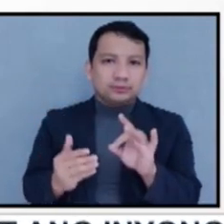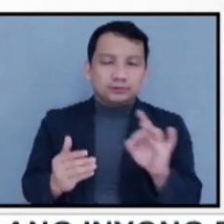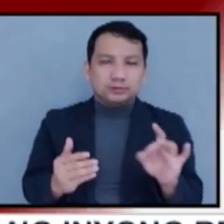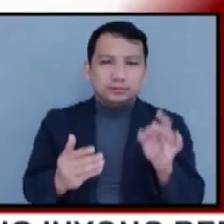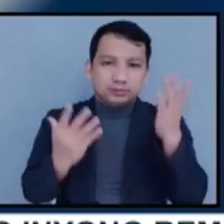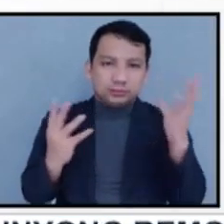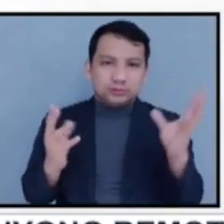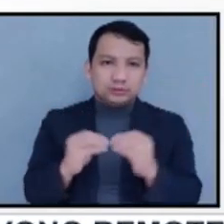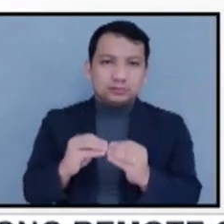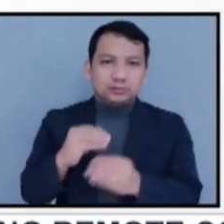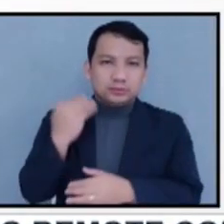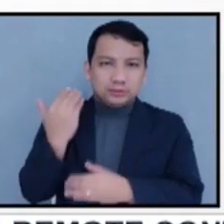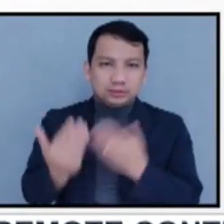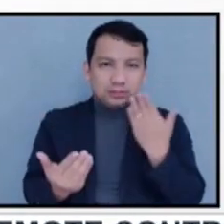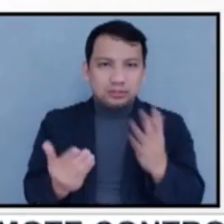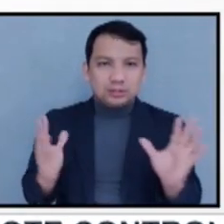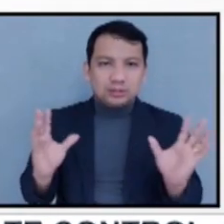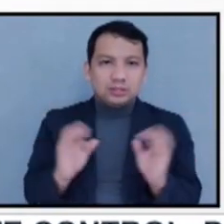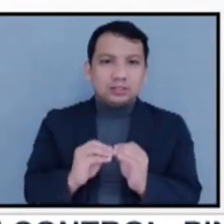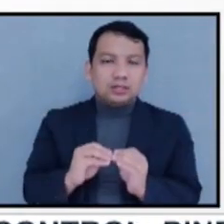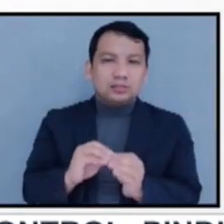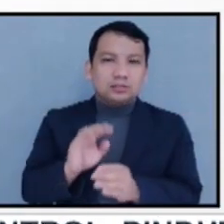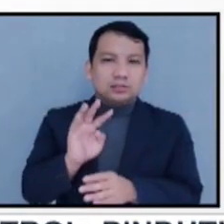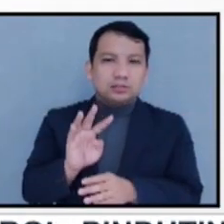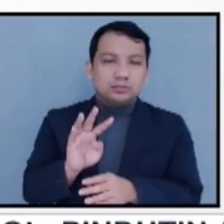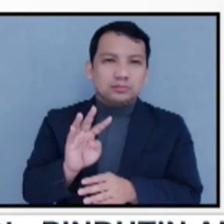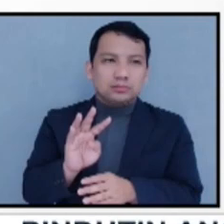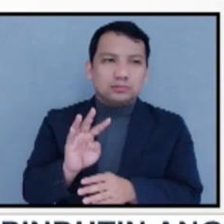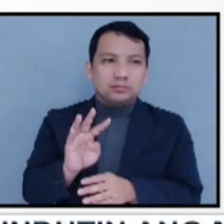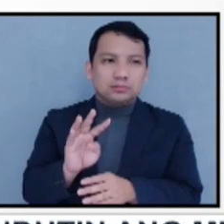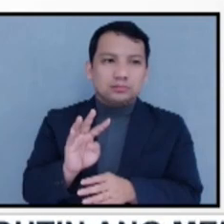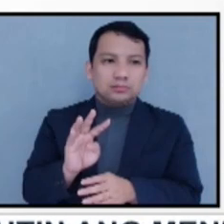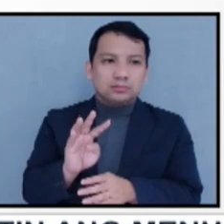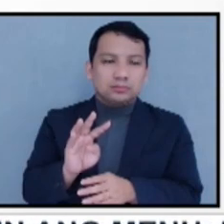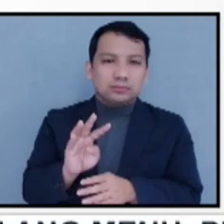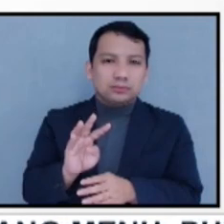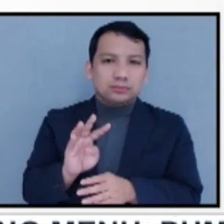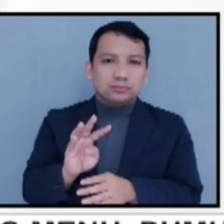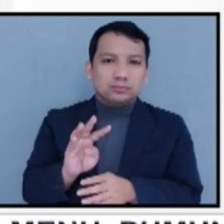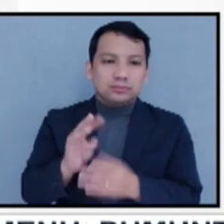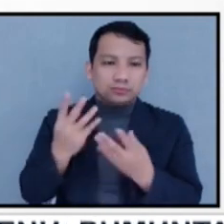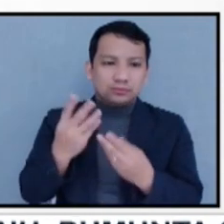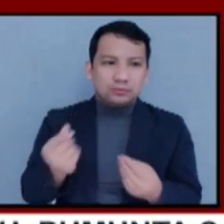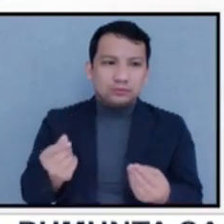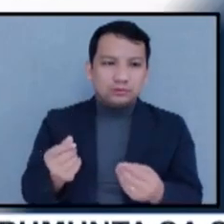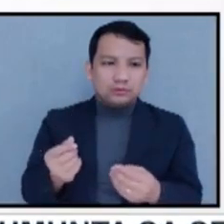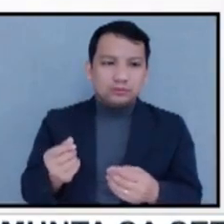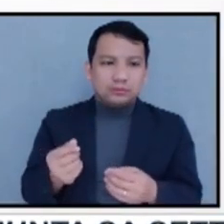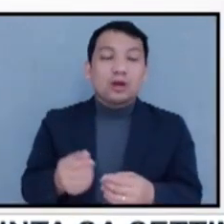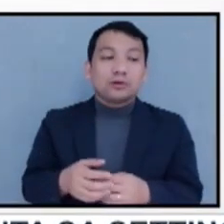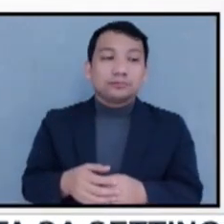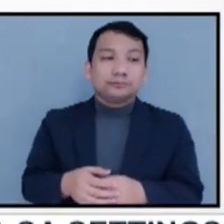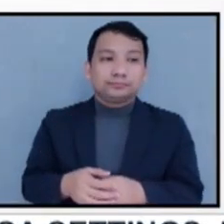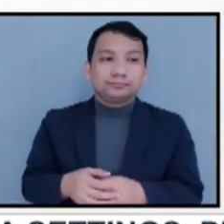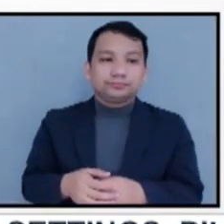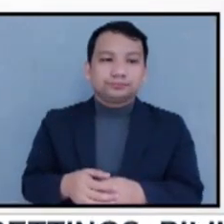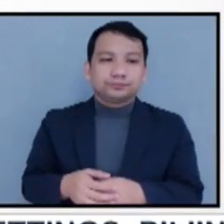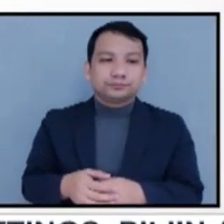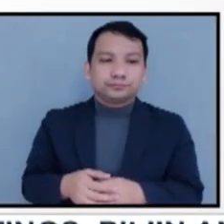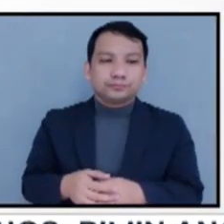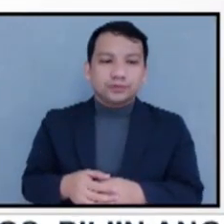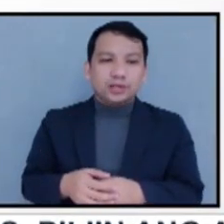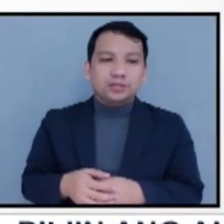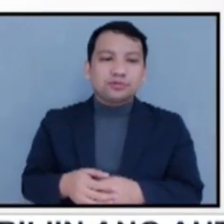uwi apat ang sugatan haat habang apat din ang nawawala pumalo naman sa higit 212